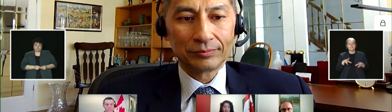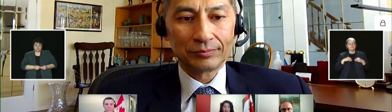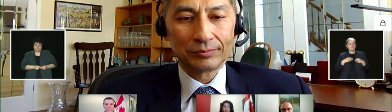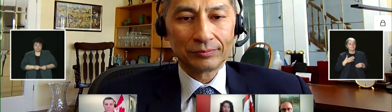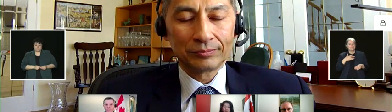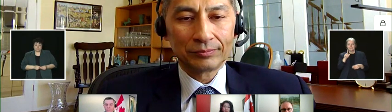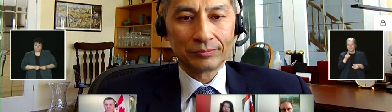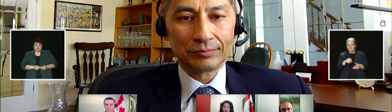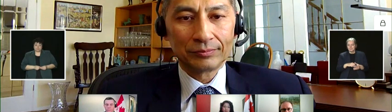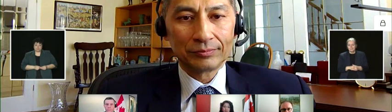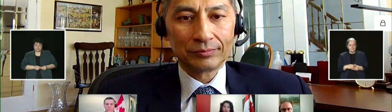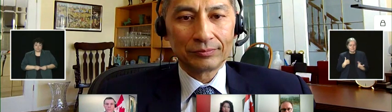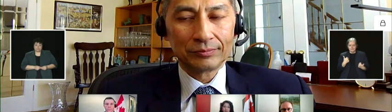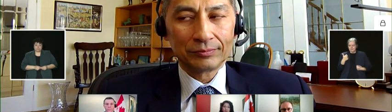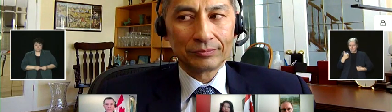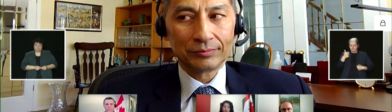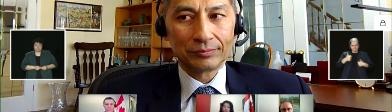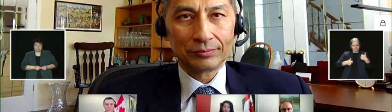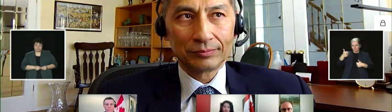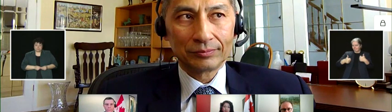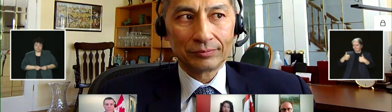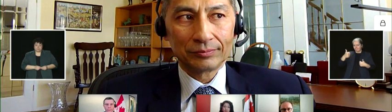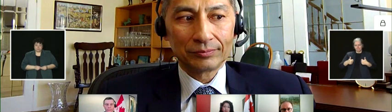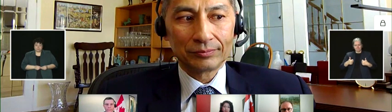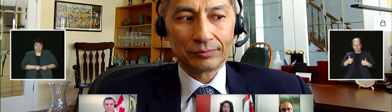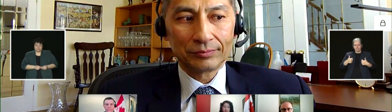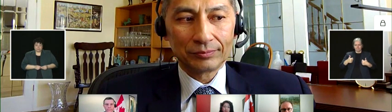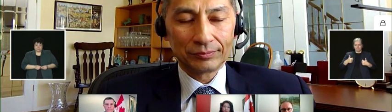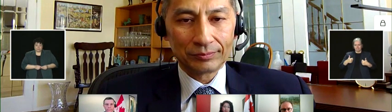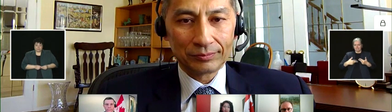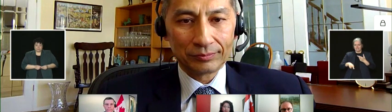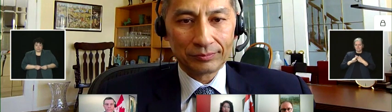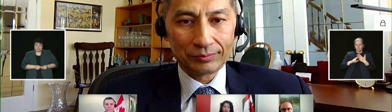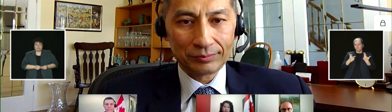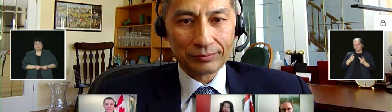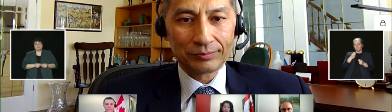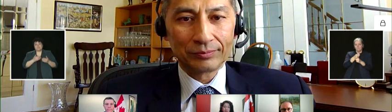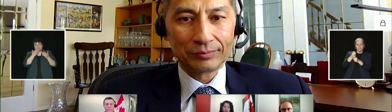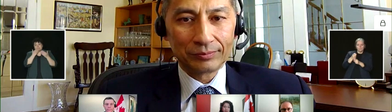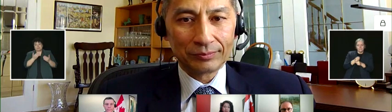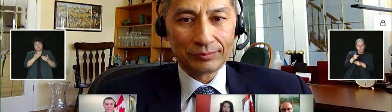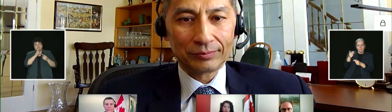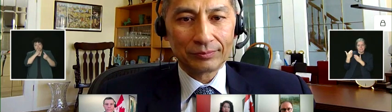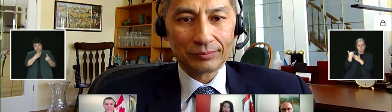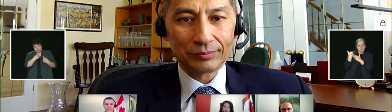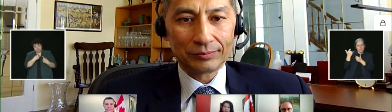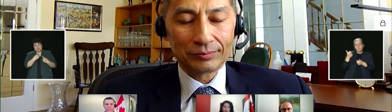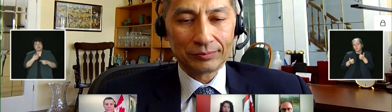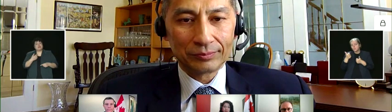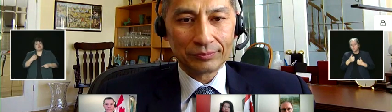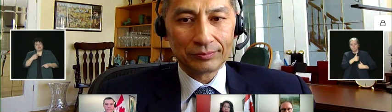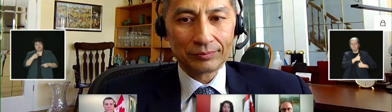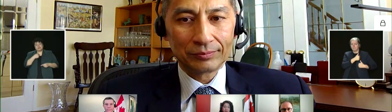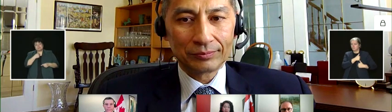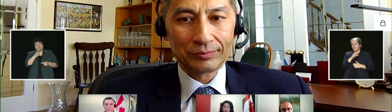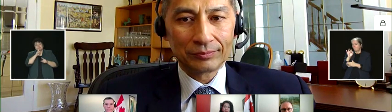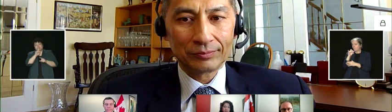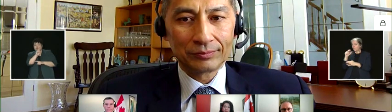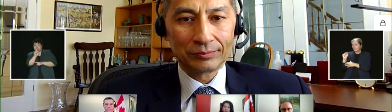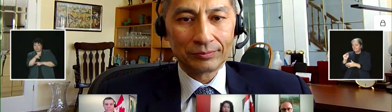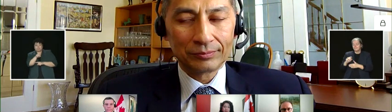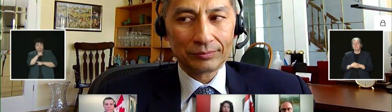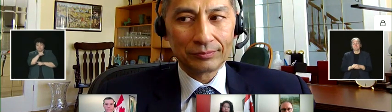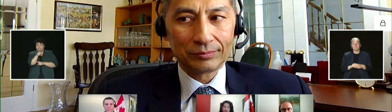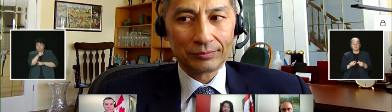question. Je ne sais pas à qui pourrait s'adresser ma question, peut-être à approvisionnement ou au Major-General